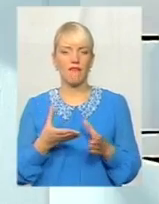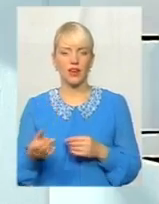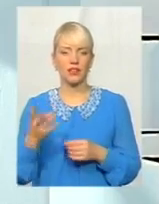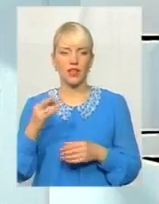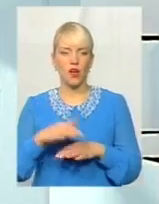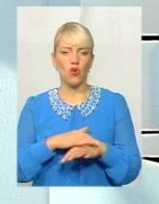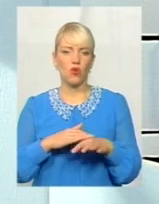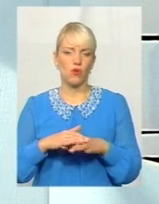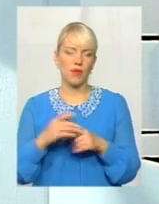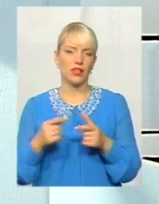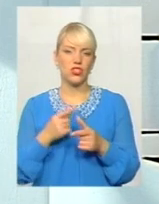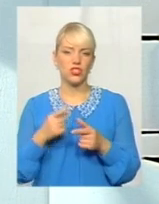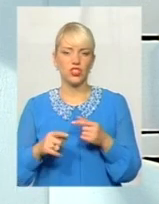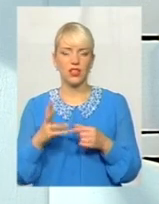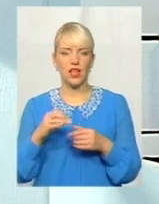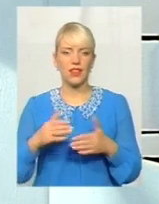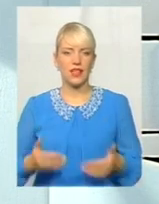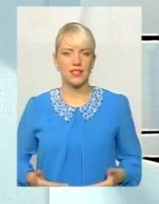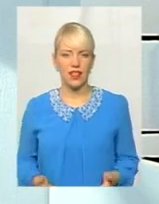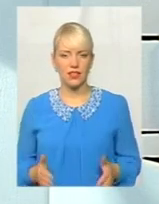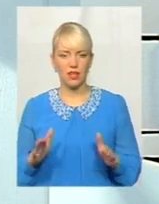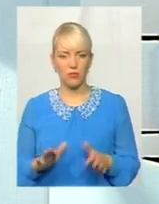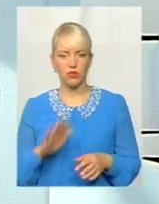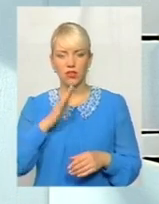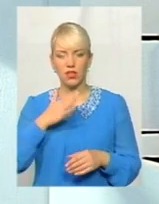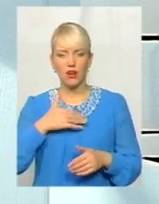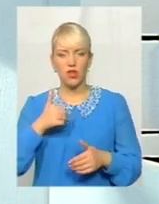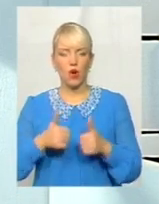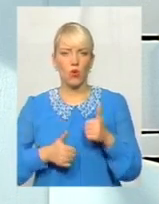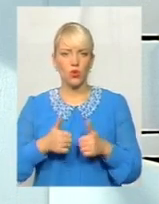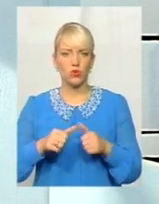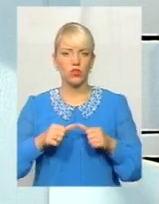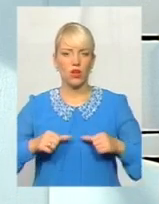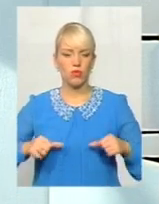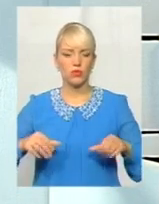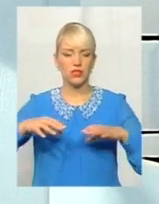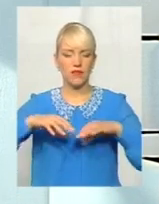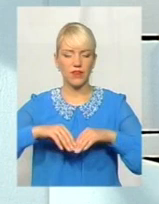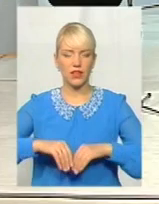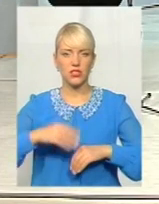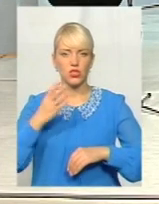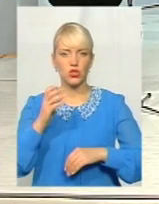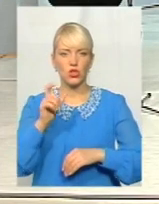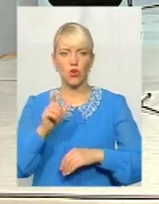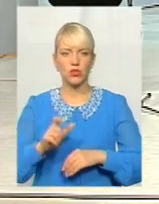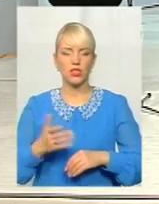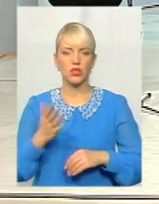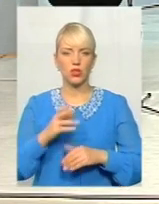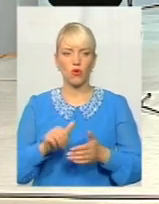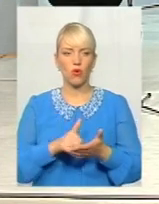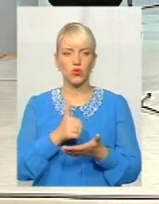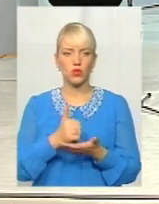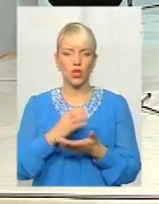якийсь конкретний населений пункт. Ось. І, власне, наша конкурсна комісія в складі чотирьох осіб, яку очолювала